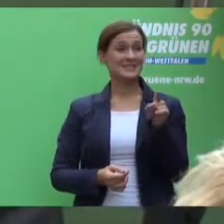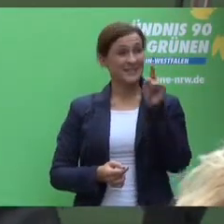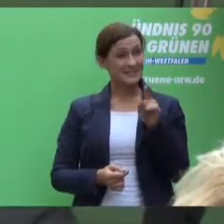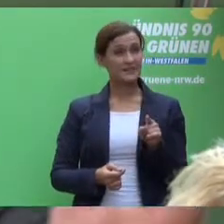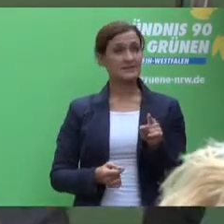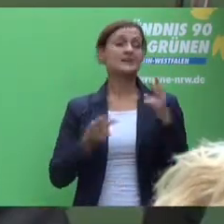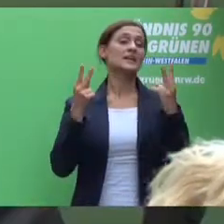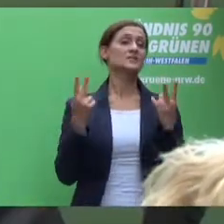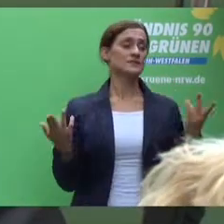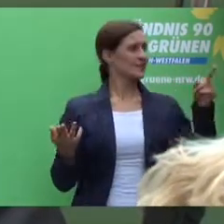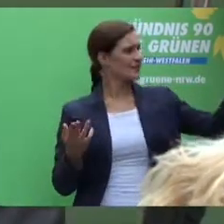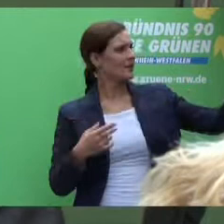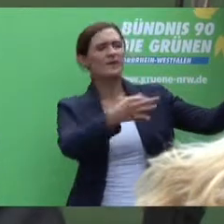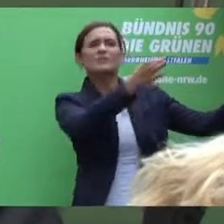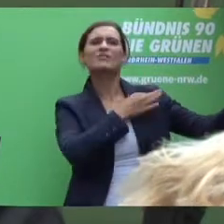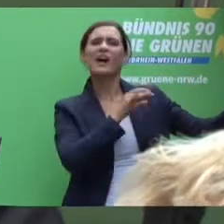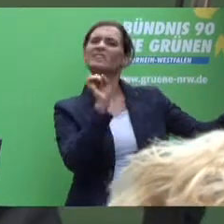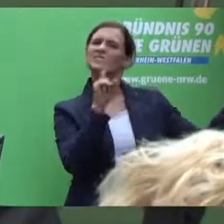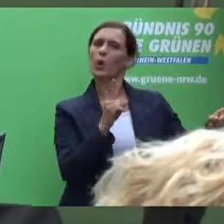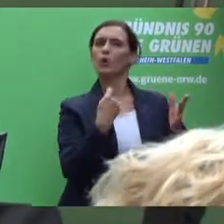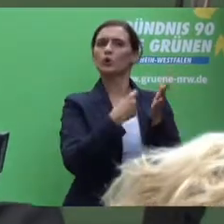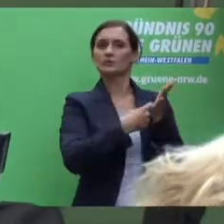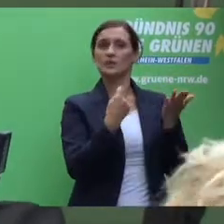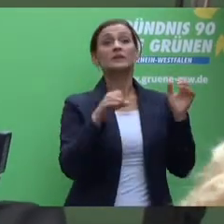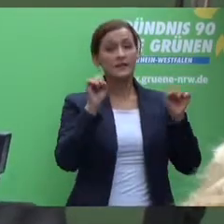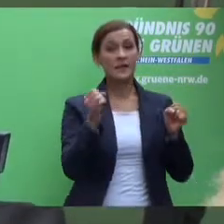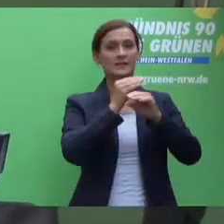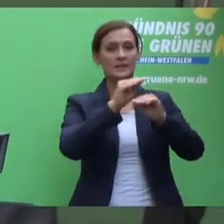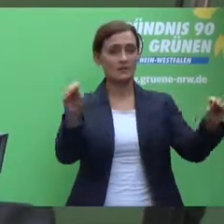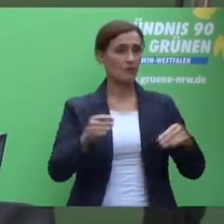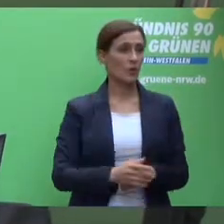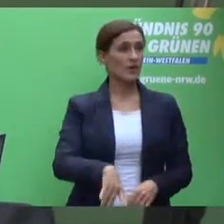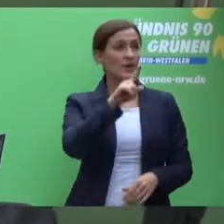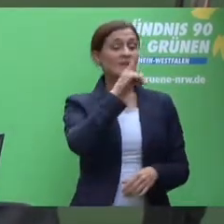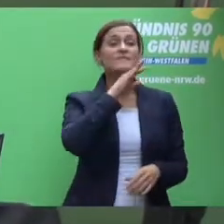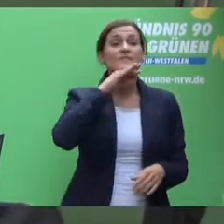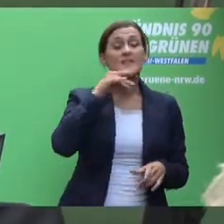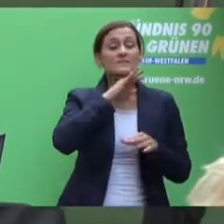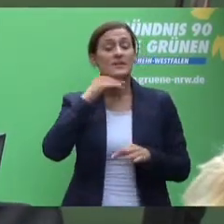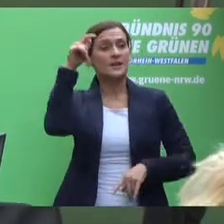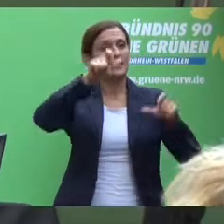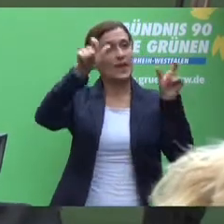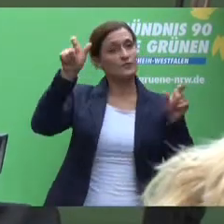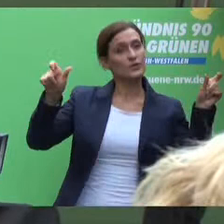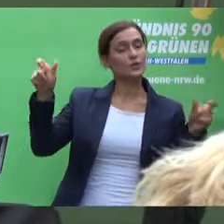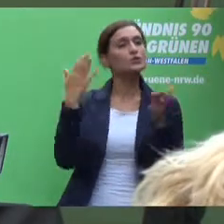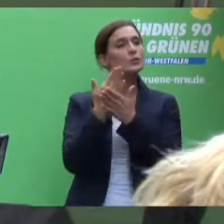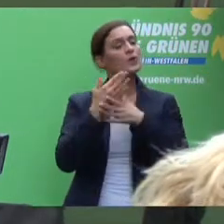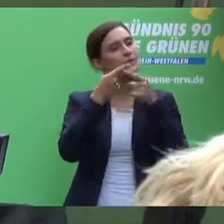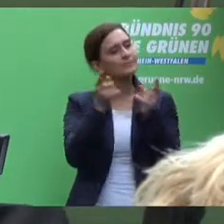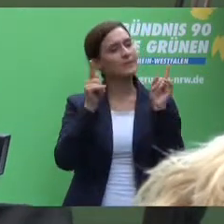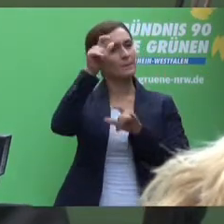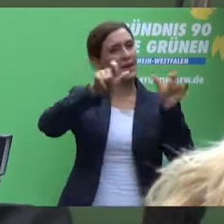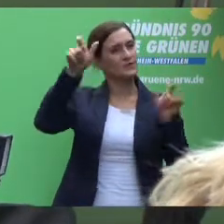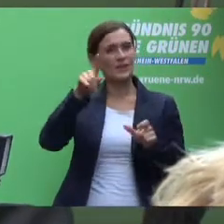das ist das. Er fragt, was das kosten soll. Das kann ich dir sagen. Wenn viele Menschen, gerade diejenigen, die